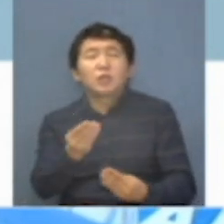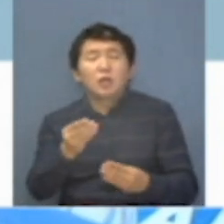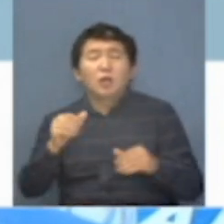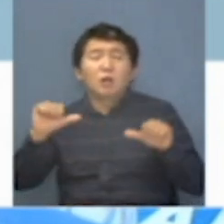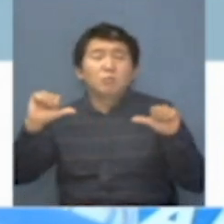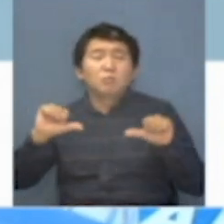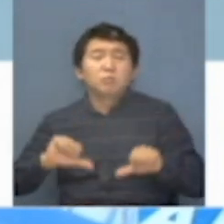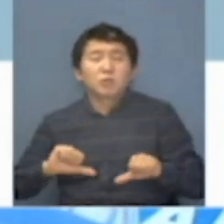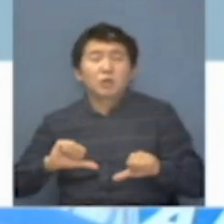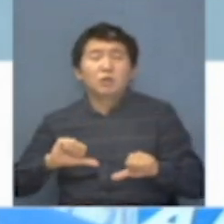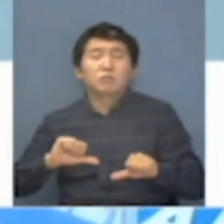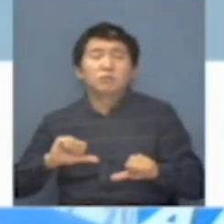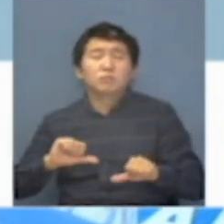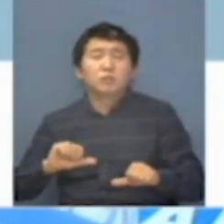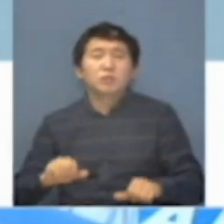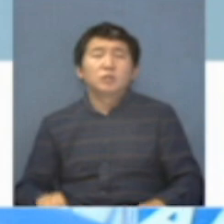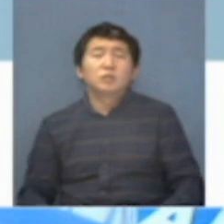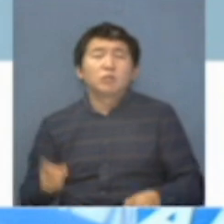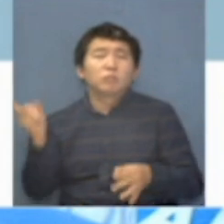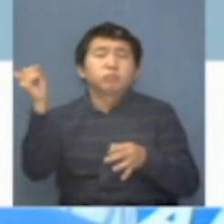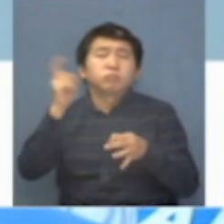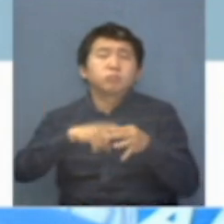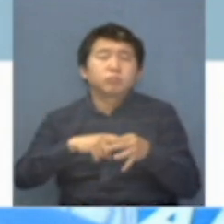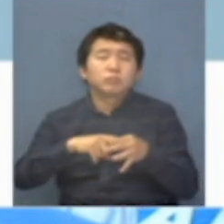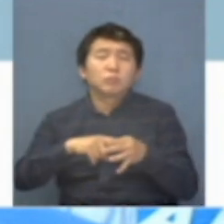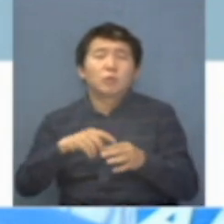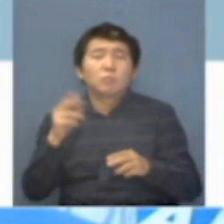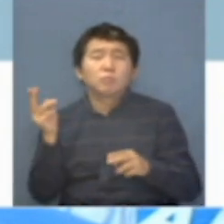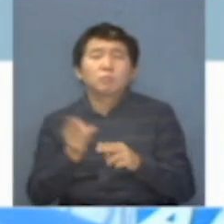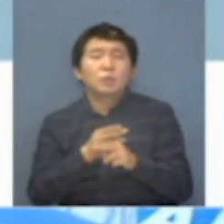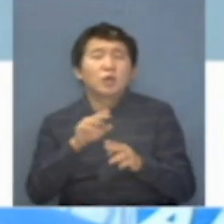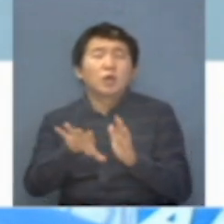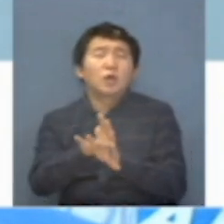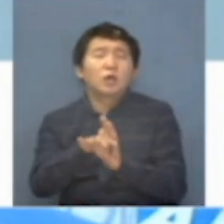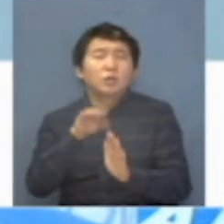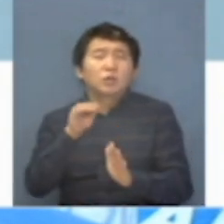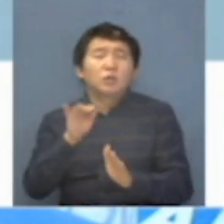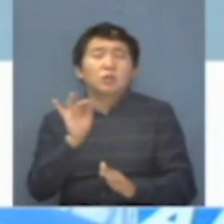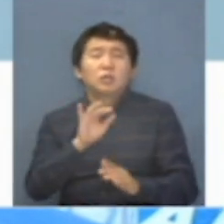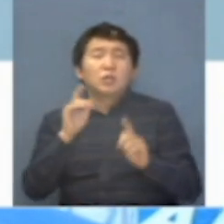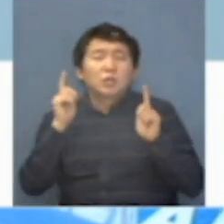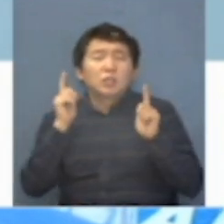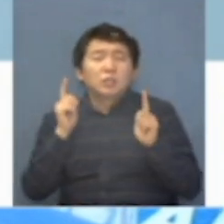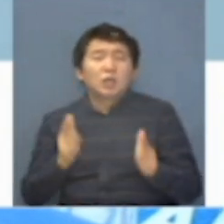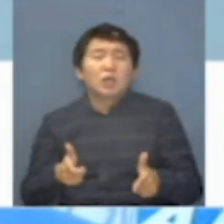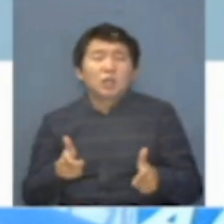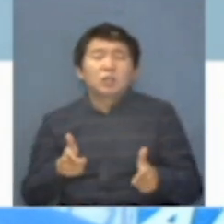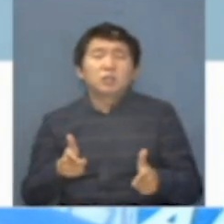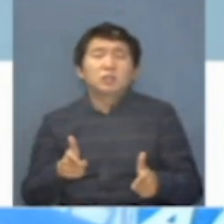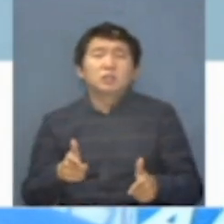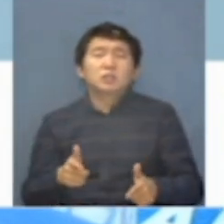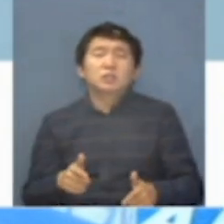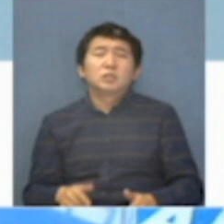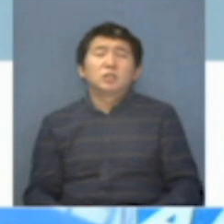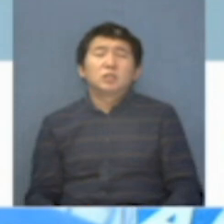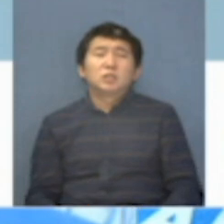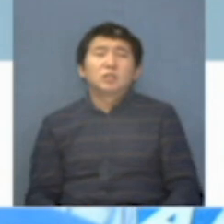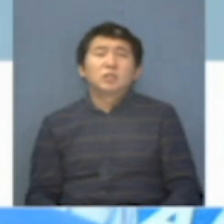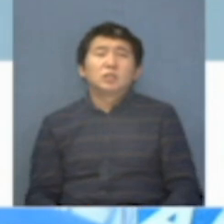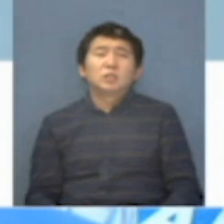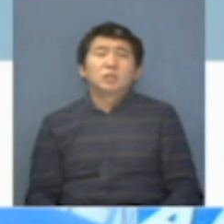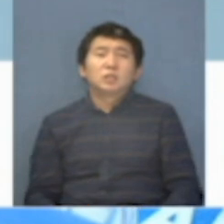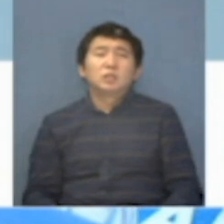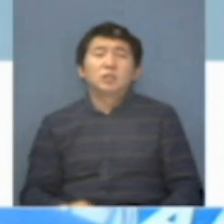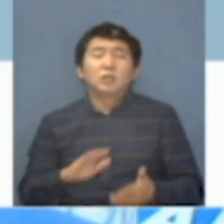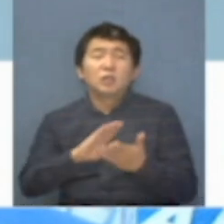быть зачисленным в региональный резерв без отбора. И согласно этой норме, в региональный резерв нашей области